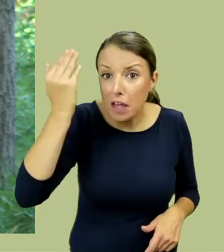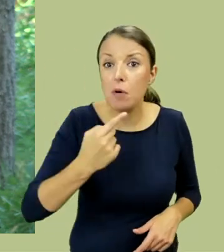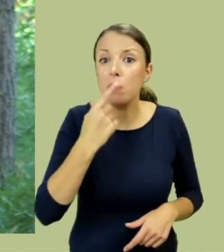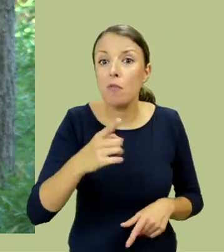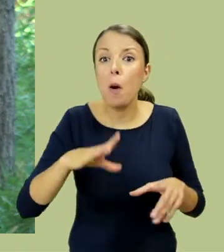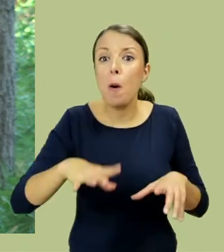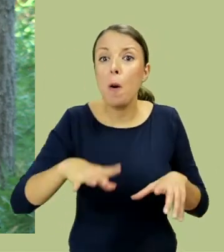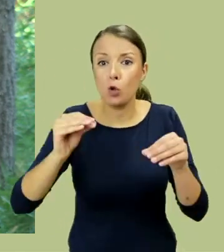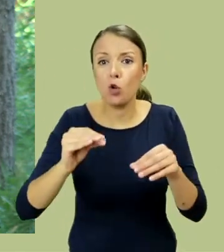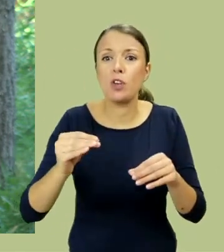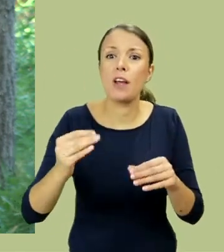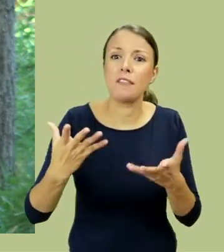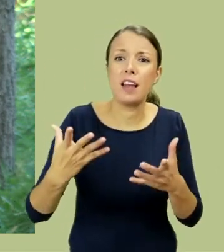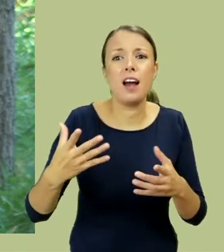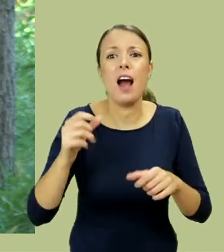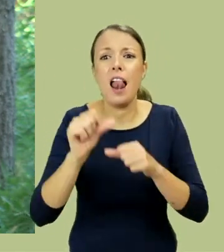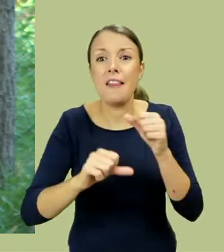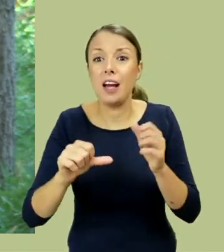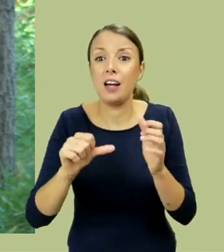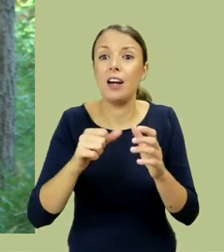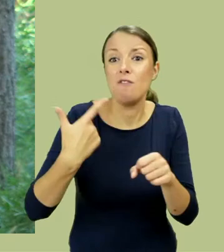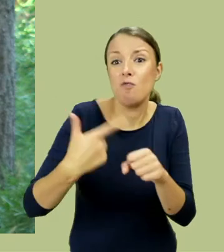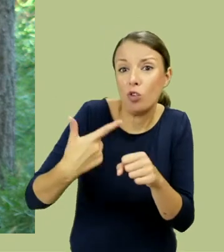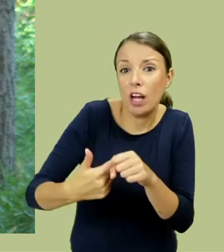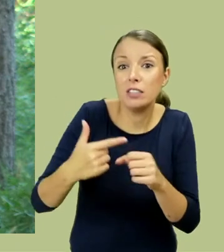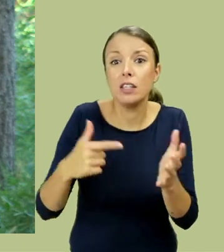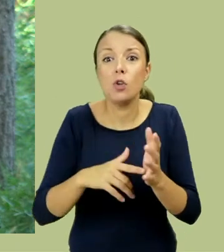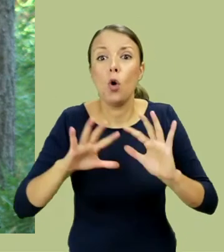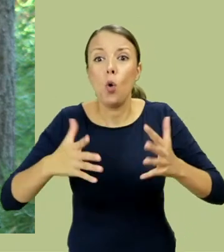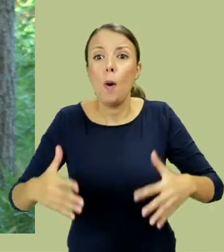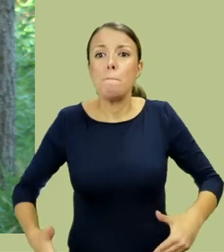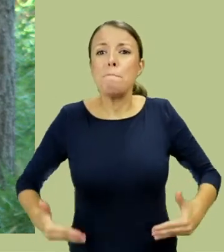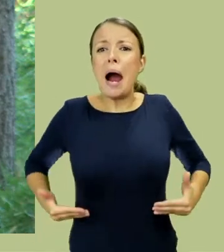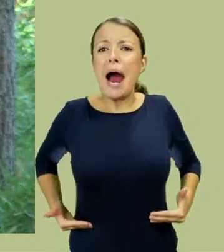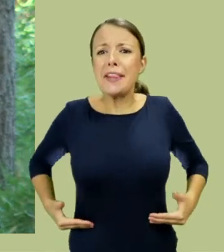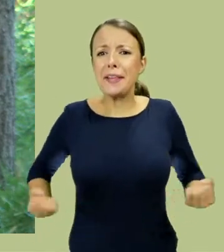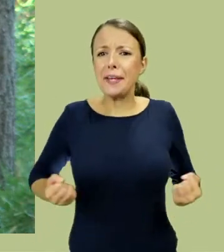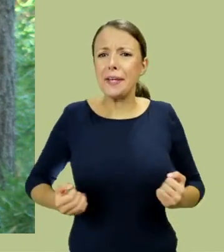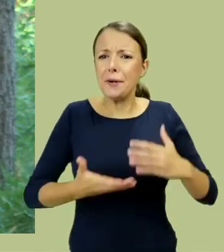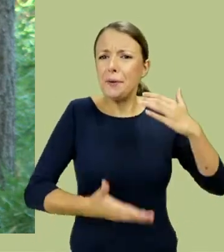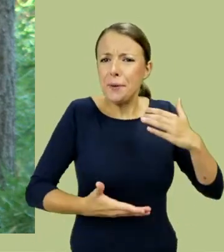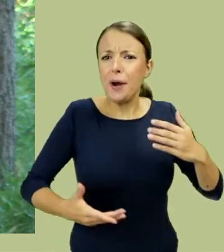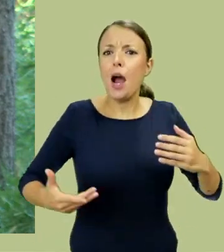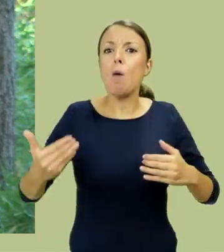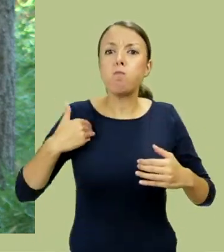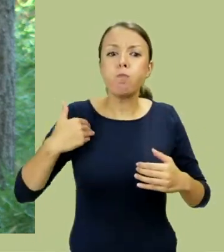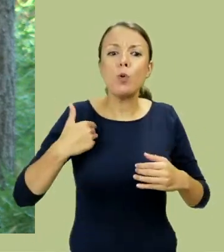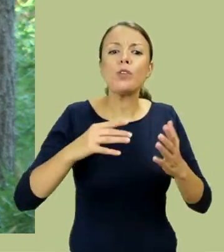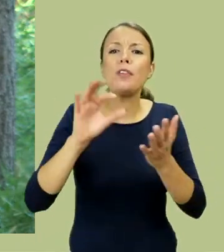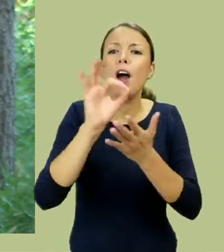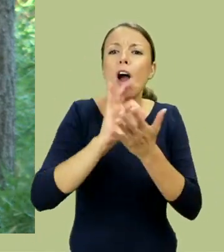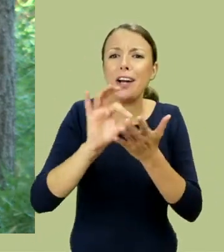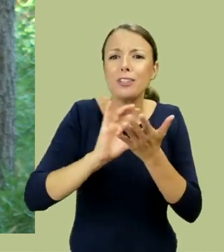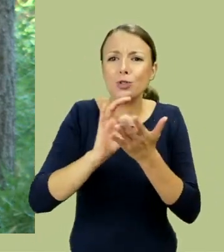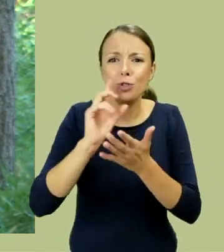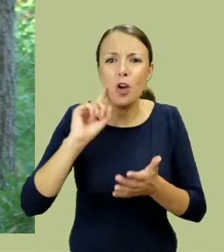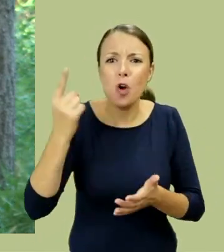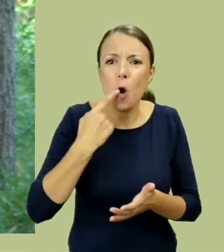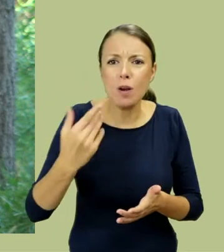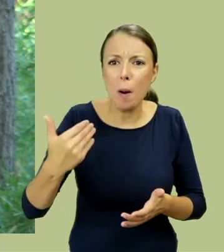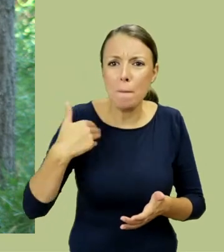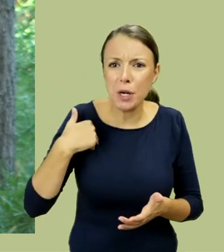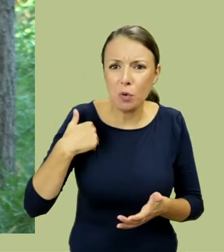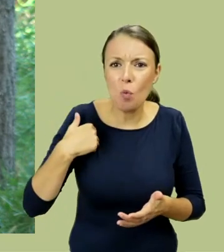kobiety noszą wtedy takie duże majtki z gumkami. One były tu na rysunku, tym komiksowym, z nad